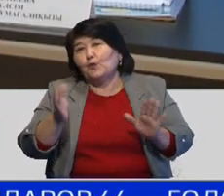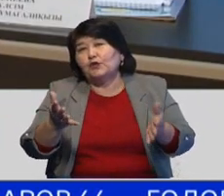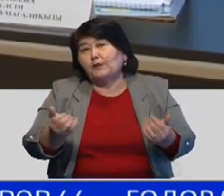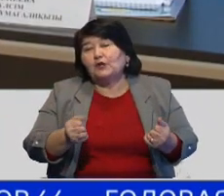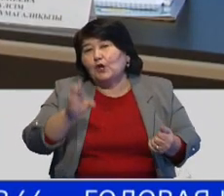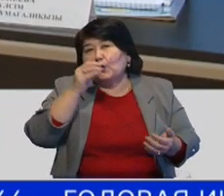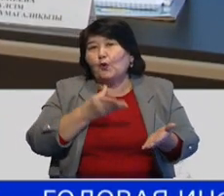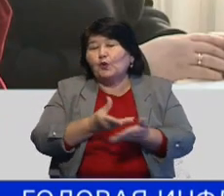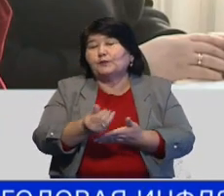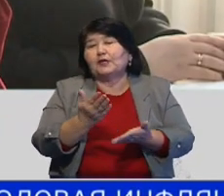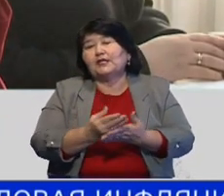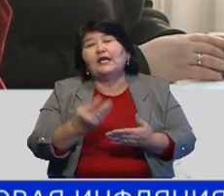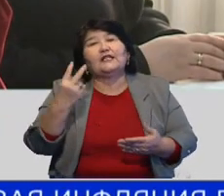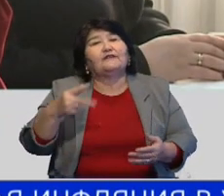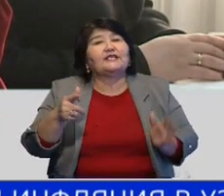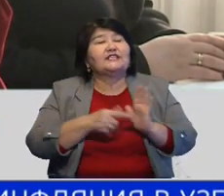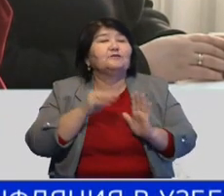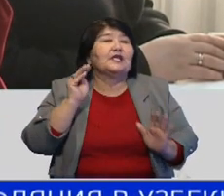госпо собей в размере